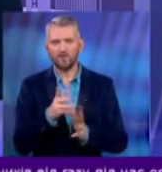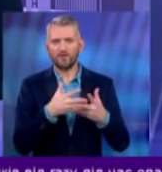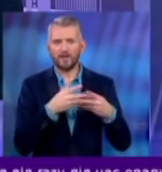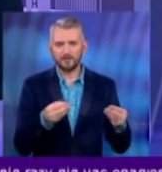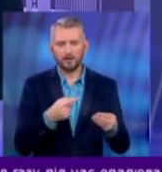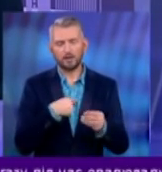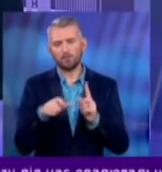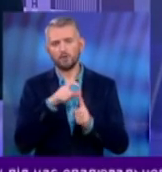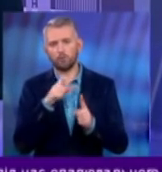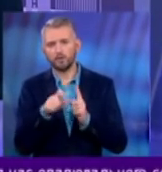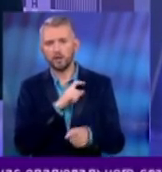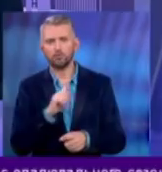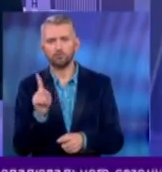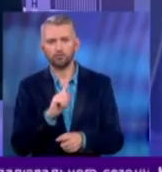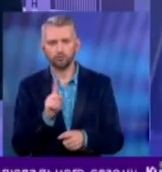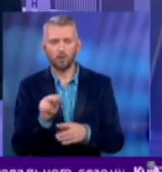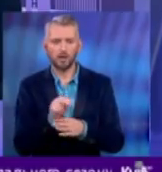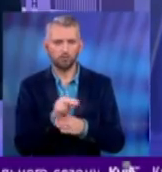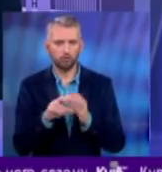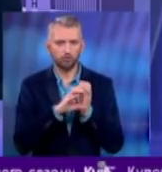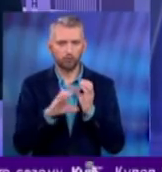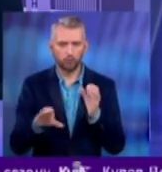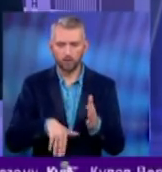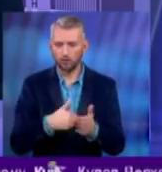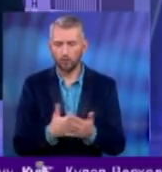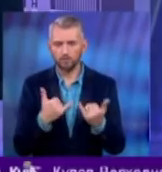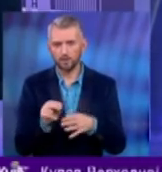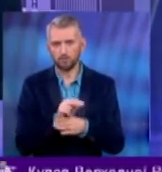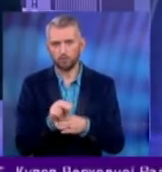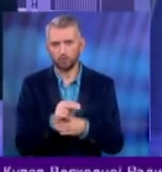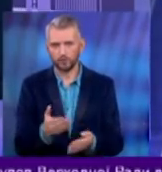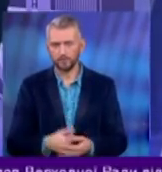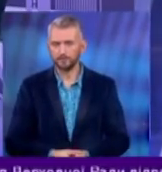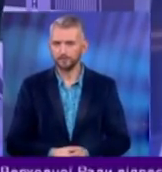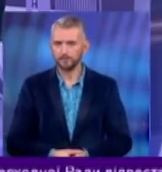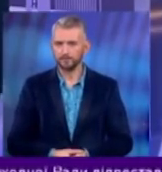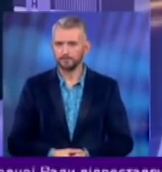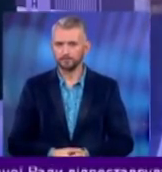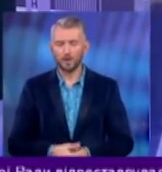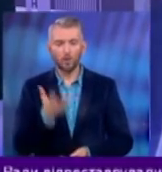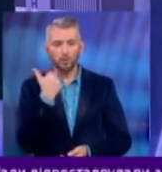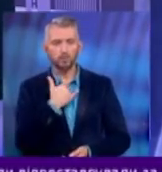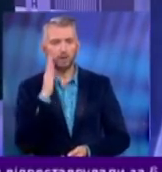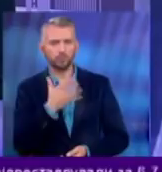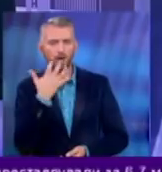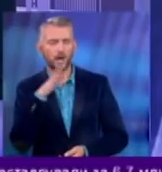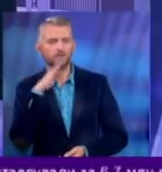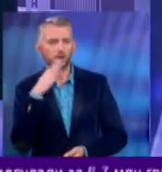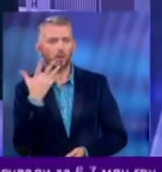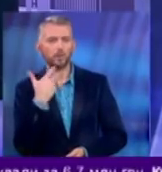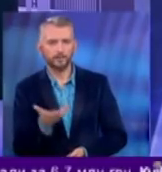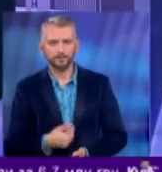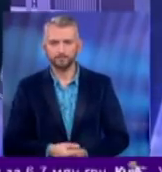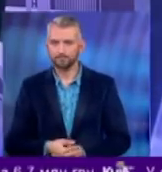нам відповідають, що ремонтують труби. До сих пір їх ремонтують. Дякую. Коли в нас буде гаряча вода?